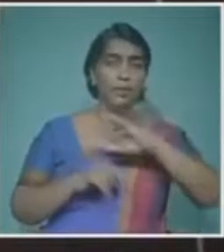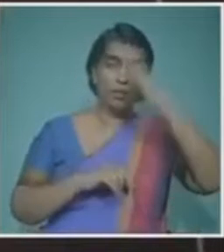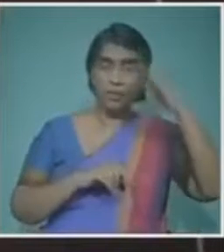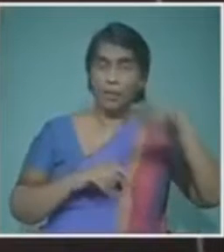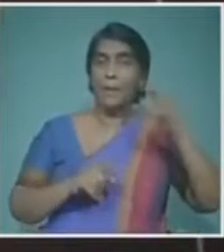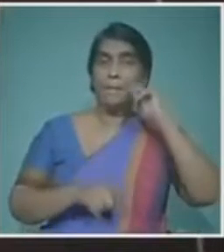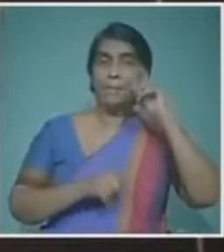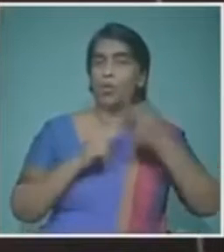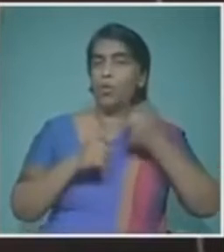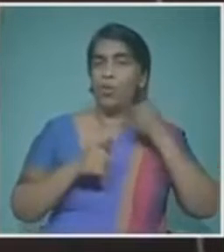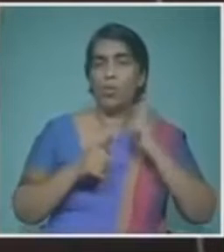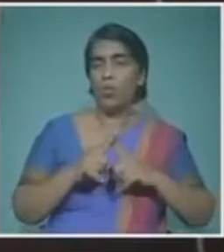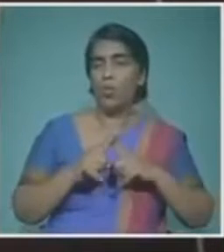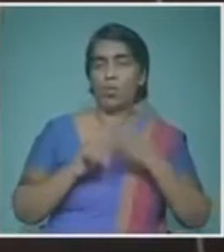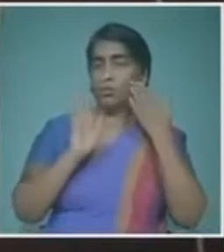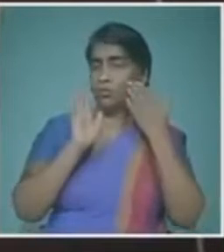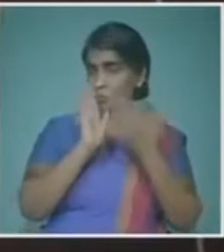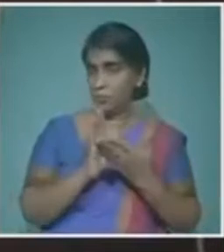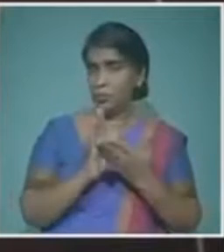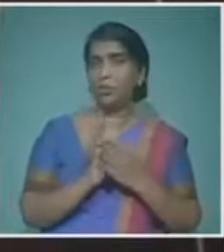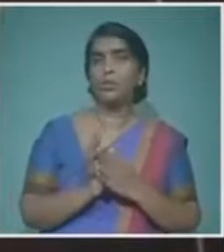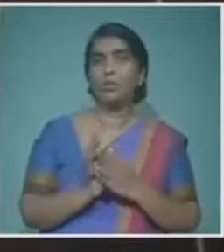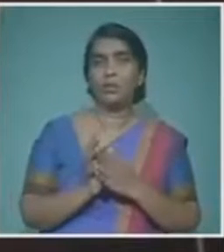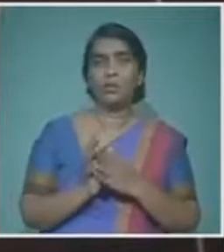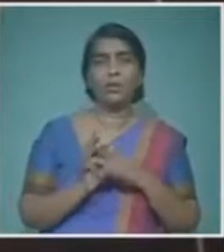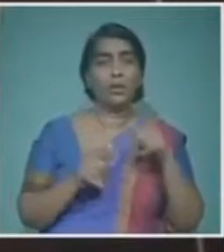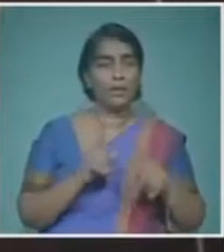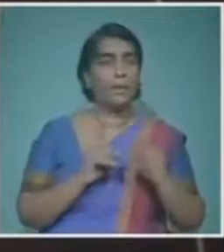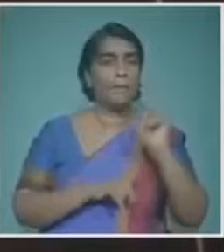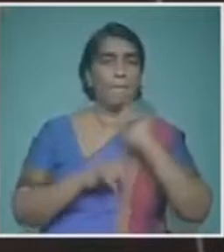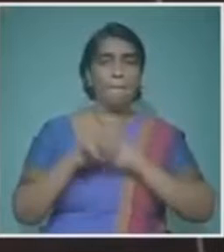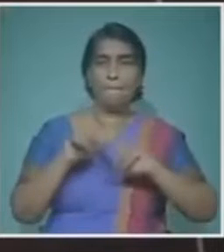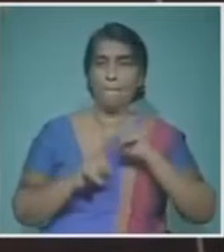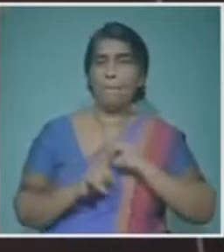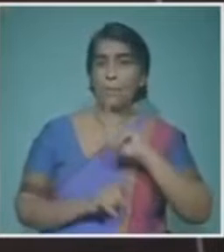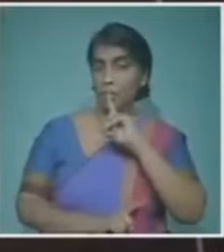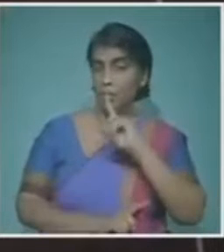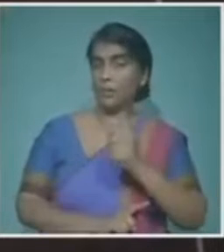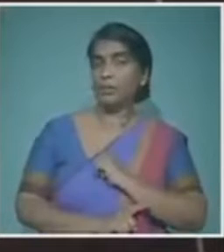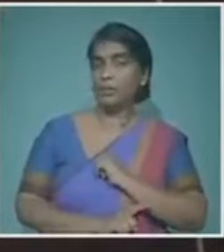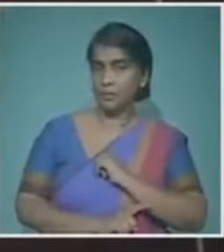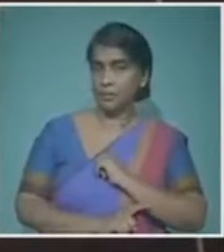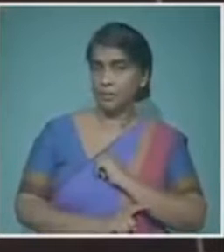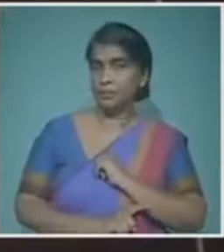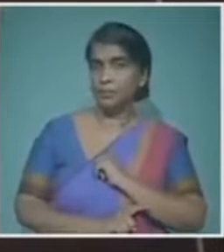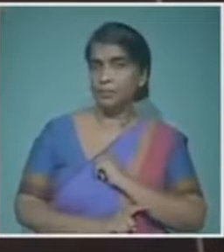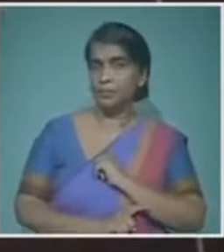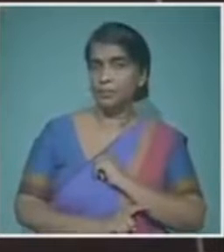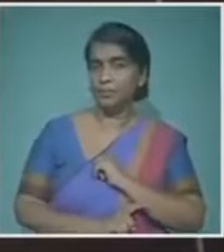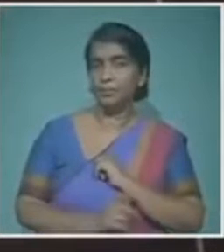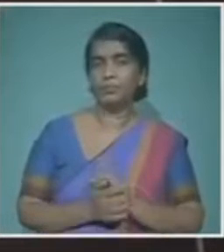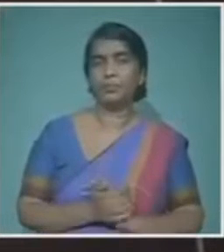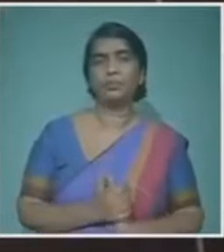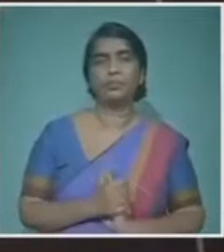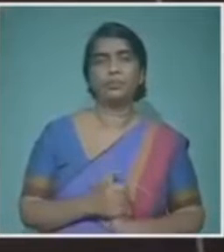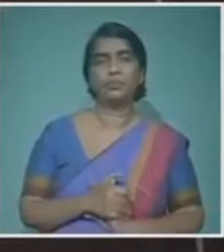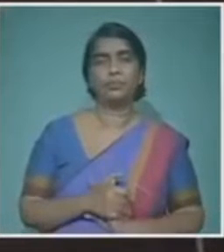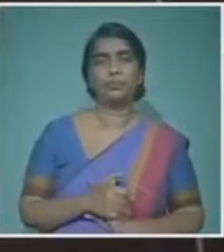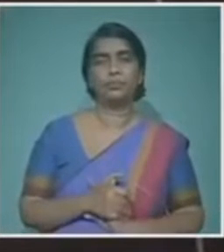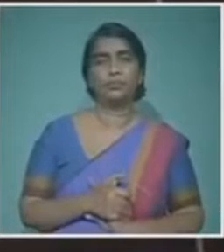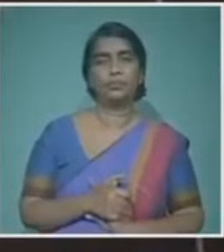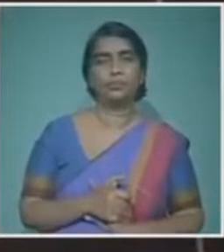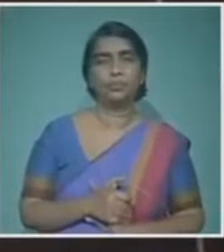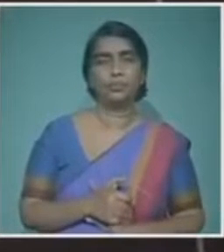நான் இந்த உயர் சபையில நான் இன்னைக்கு ஆணித்தனமா சொல்றேன், இன்னைக்கு இந்த நாட்டில் இலவச கல்வி வந்திருக்கனா அது மலையக மக்களோட வேர்வையும் ரத்தத்தினாலதான் தவிர